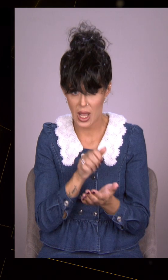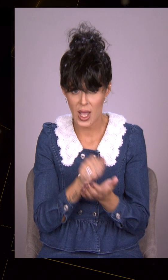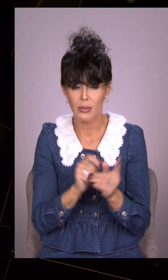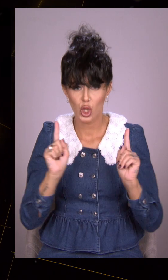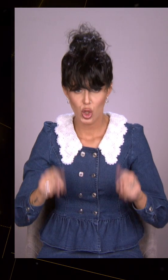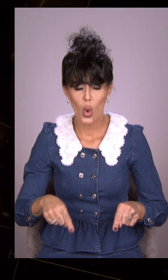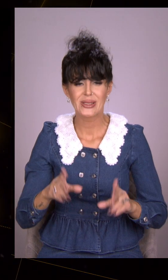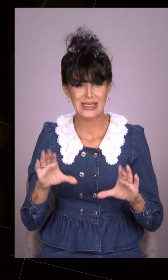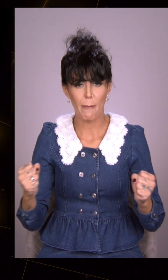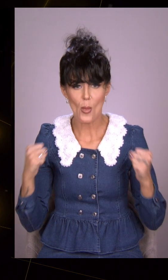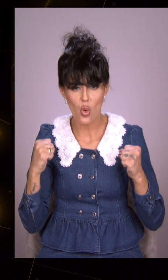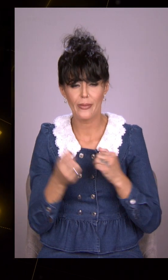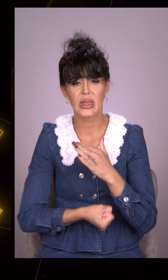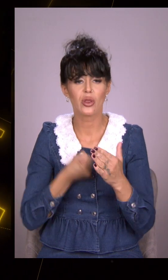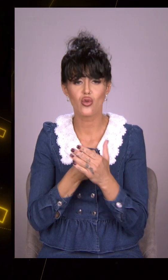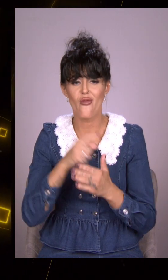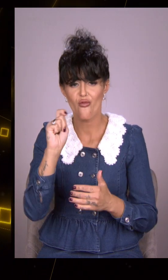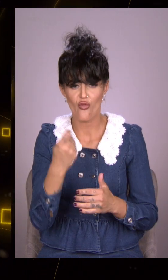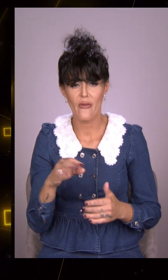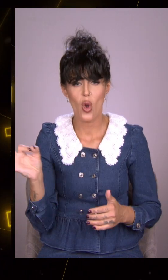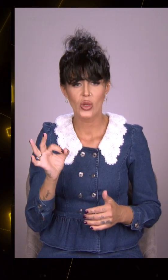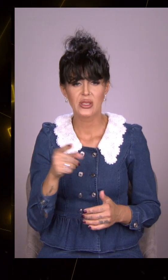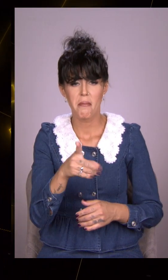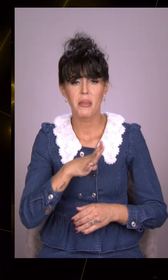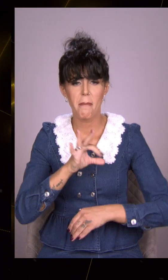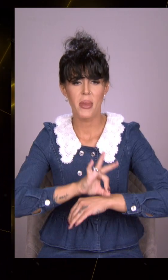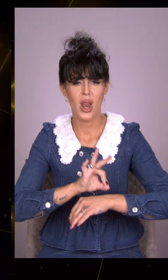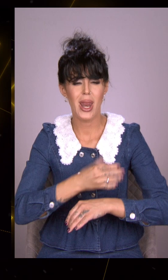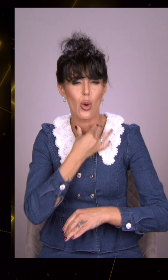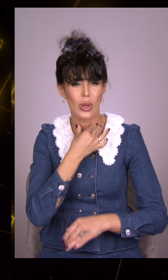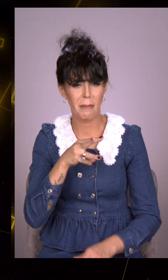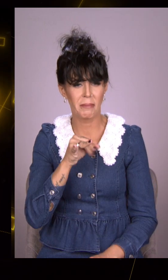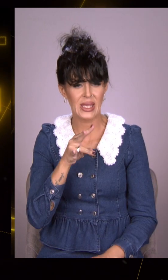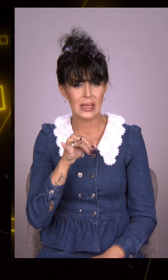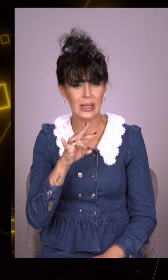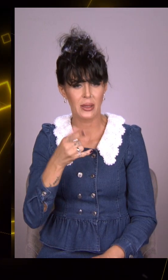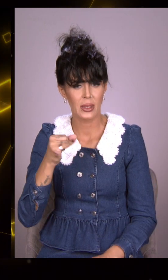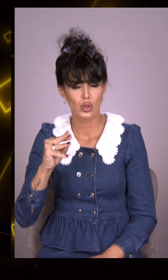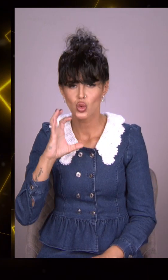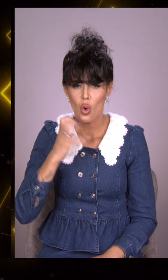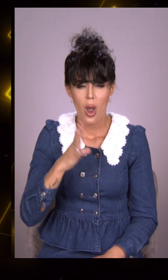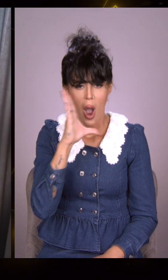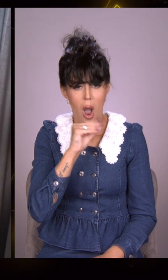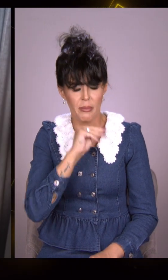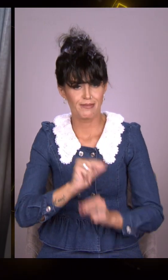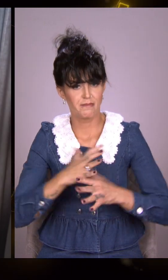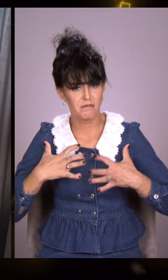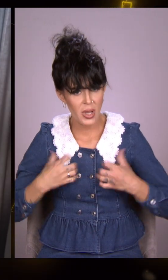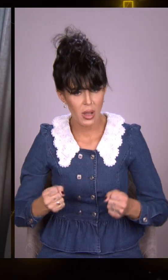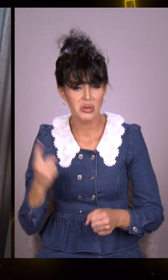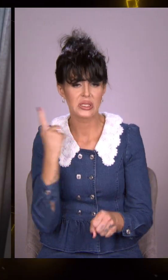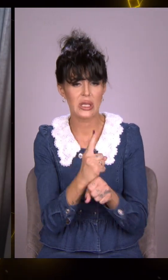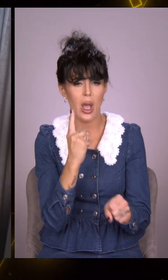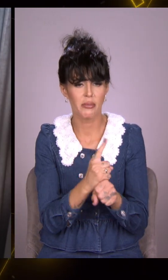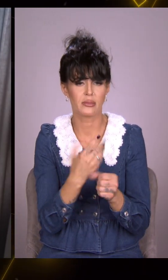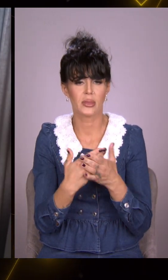ж секцію. До війни, восени, він переболів менінгітом дуже серйозно, його єлі-єлі витягли. І все, йому запретили як